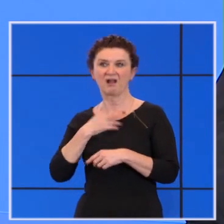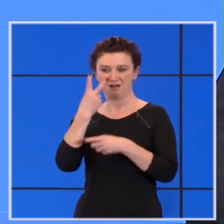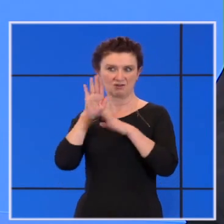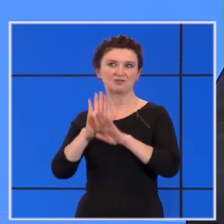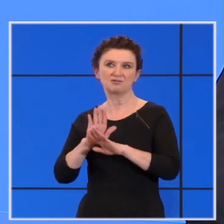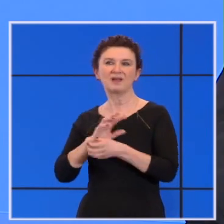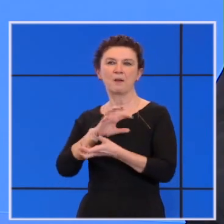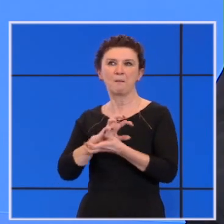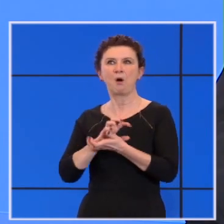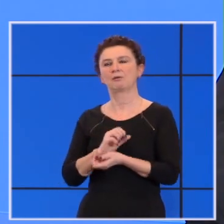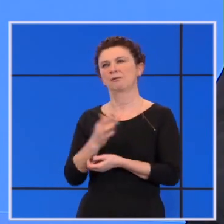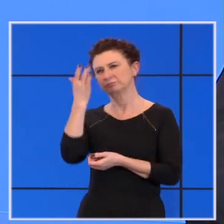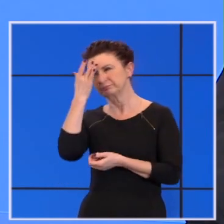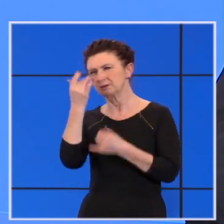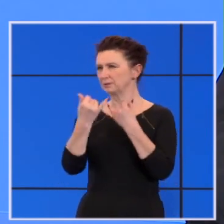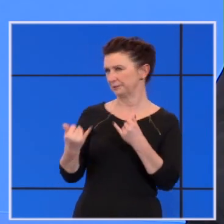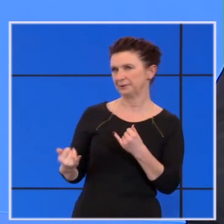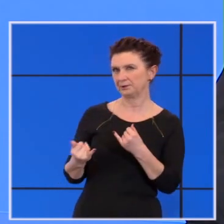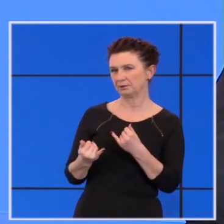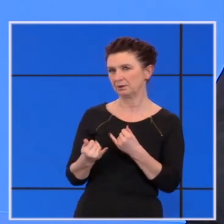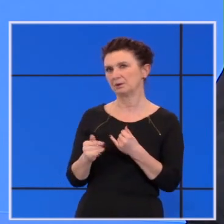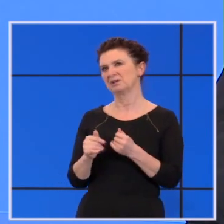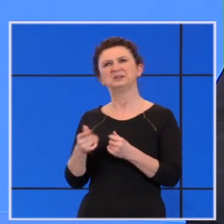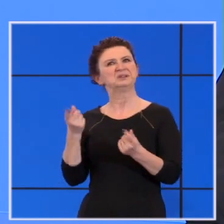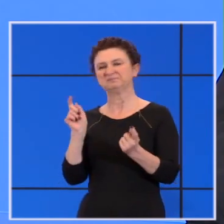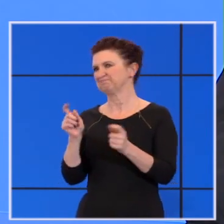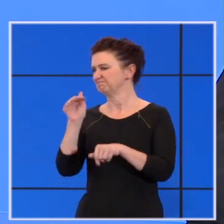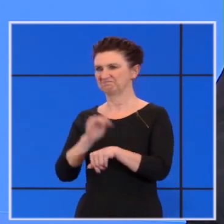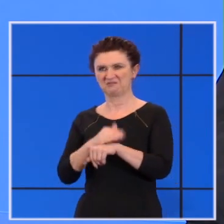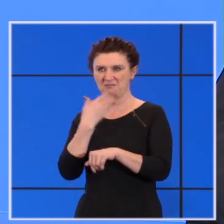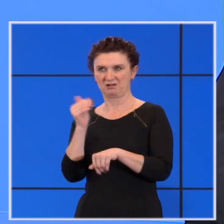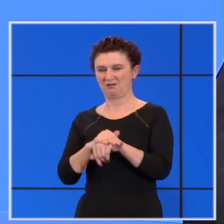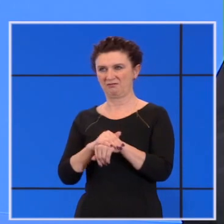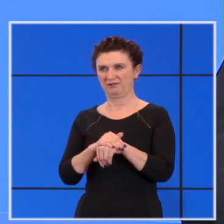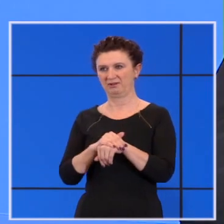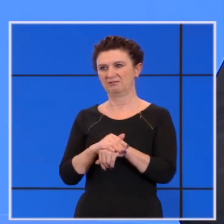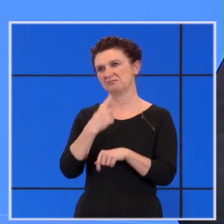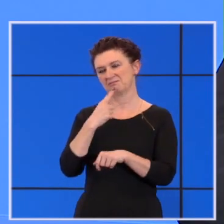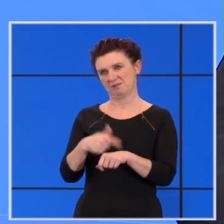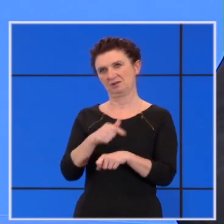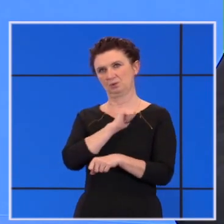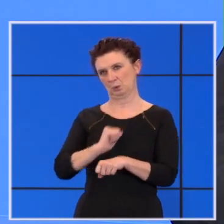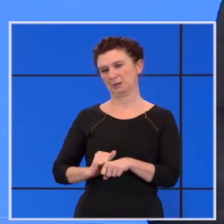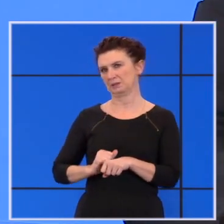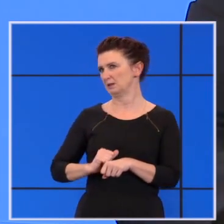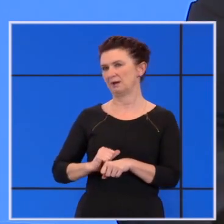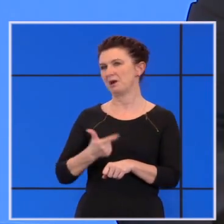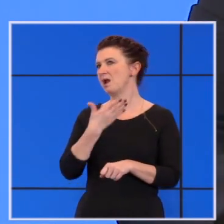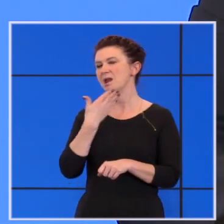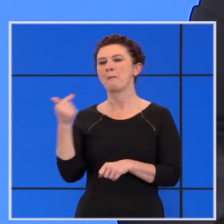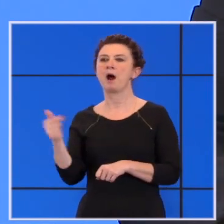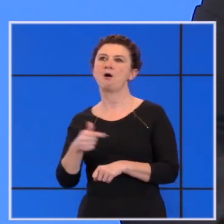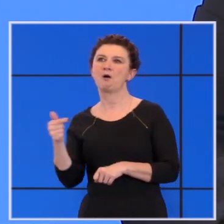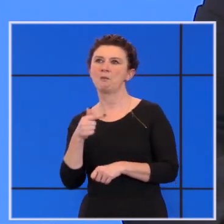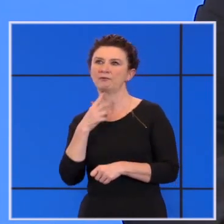przymusu, nie ma obligu. Natomiast jeśli ktoś będzie chciał skorzystać z tej metody, to dzisiaj mało, że skorzysta z tej